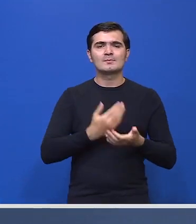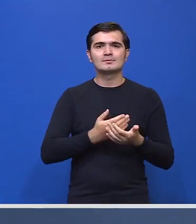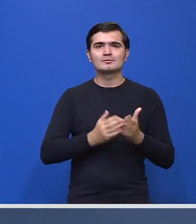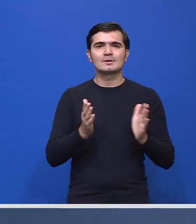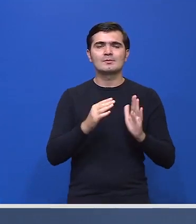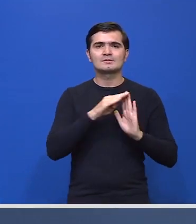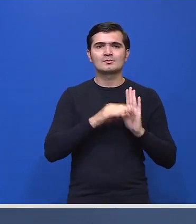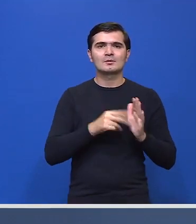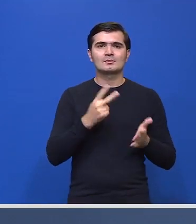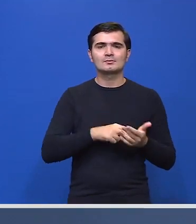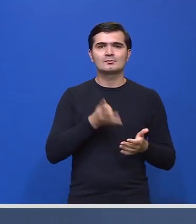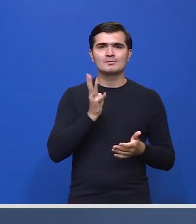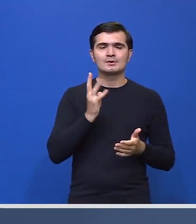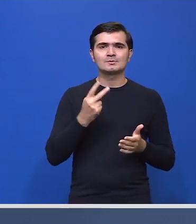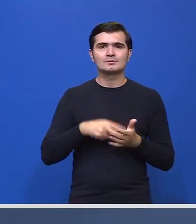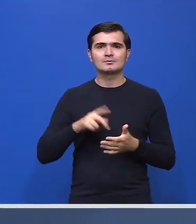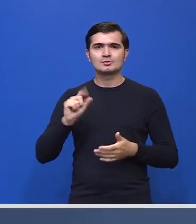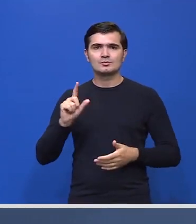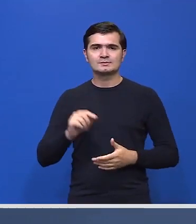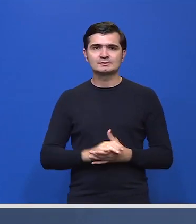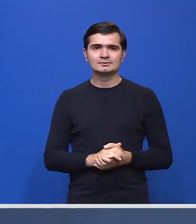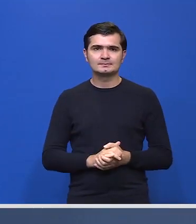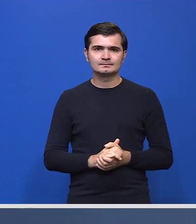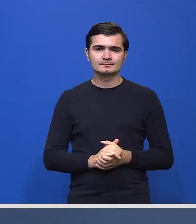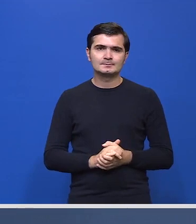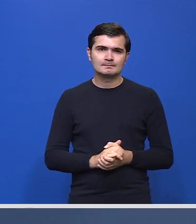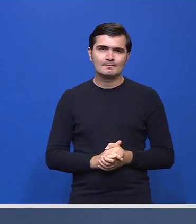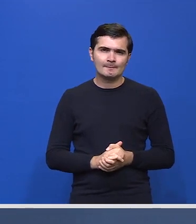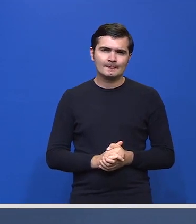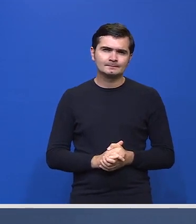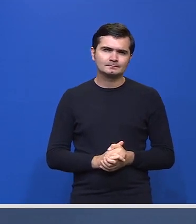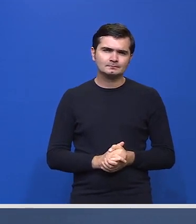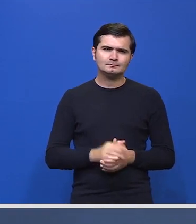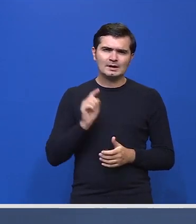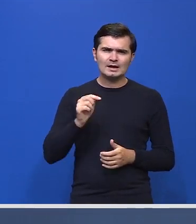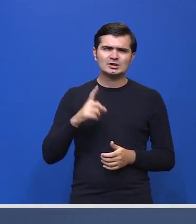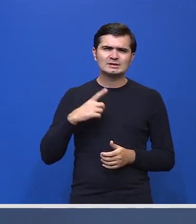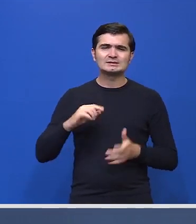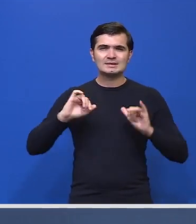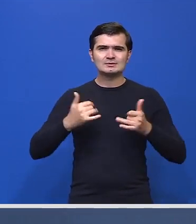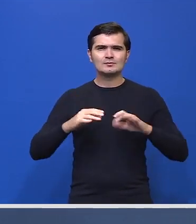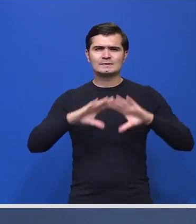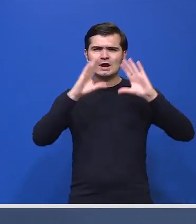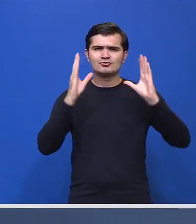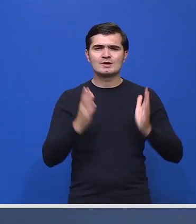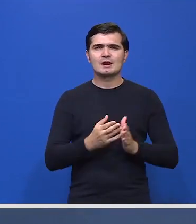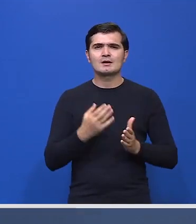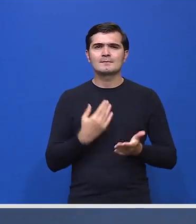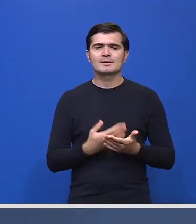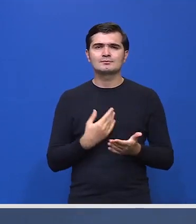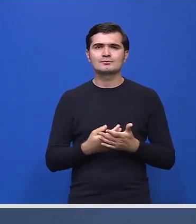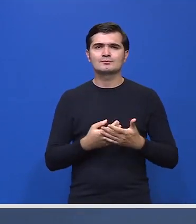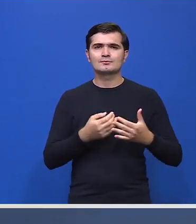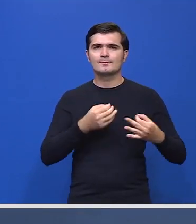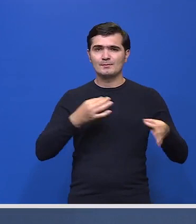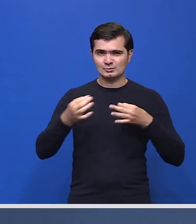programare 2014-2020. Acesta, să zicem, este contextul general pentru